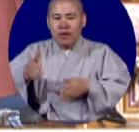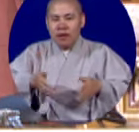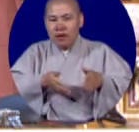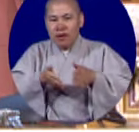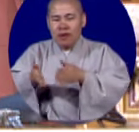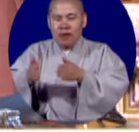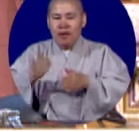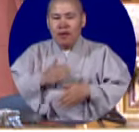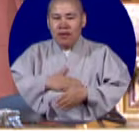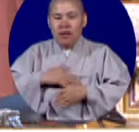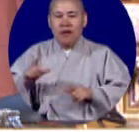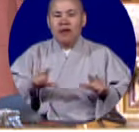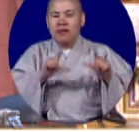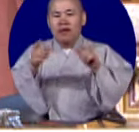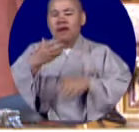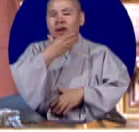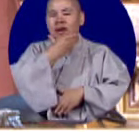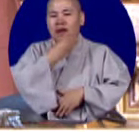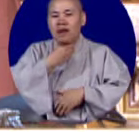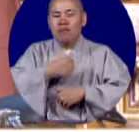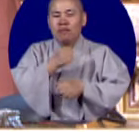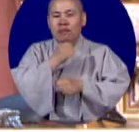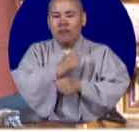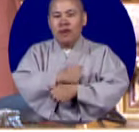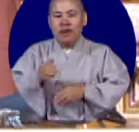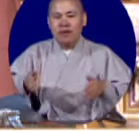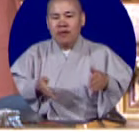내가 사는 행복한 길입니다. 그게